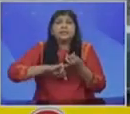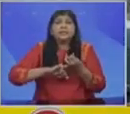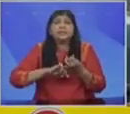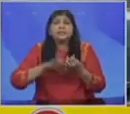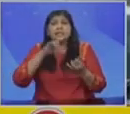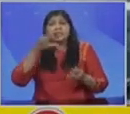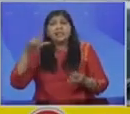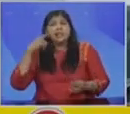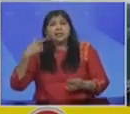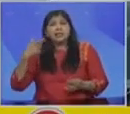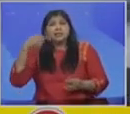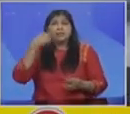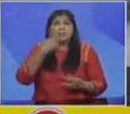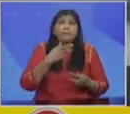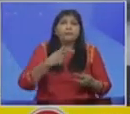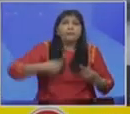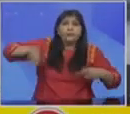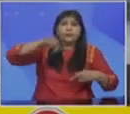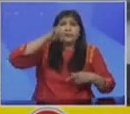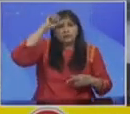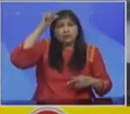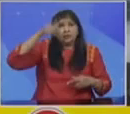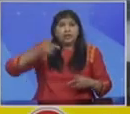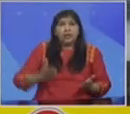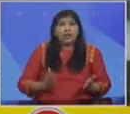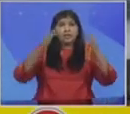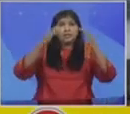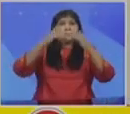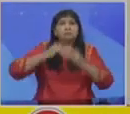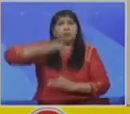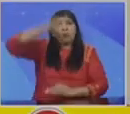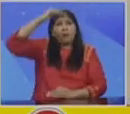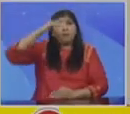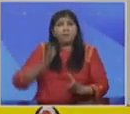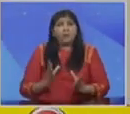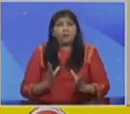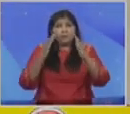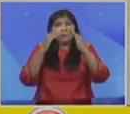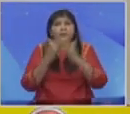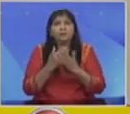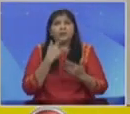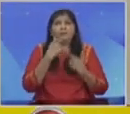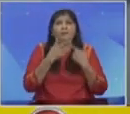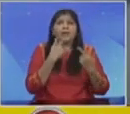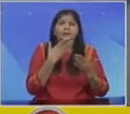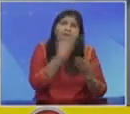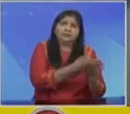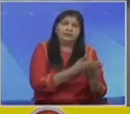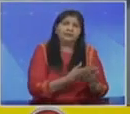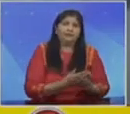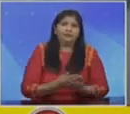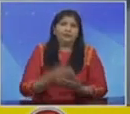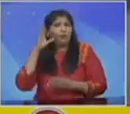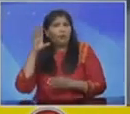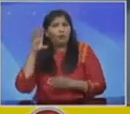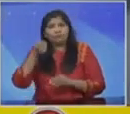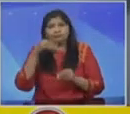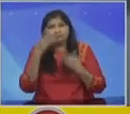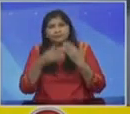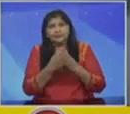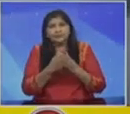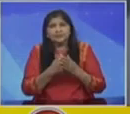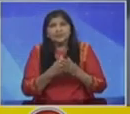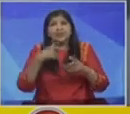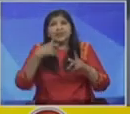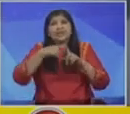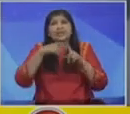को सरदार पटेल की दुनिया की सबसे ऊंची प्रतिमा के बारे में बता रही है। आपको जानकर खुशी होगी कि